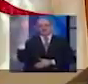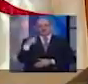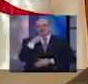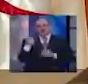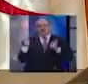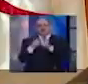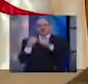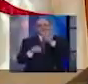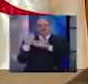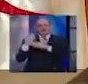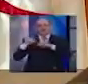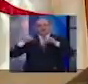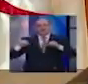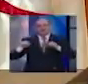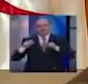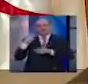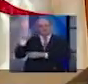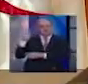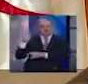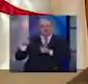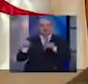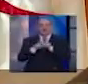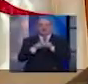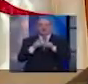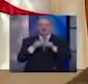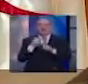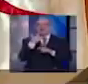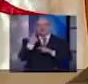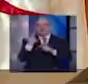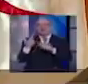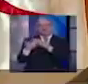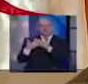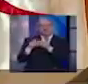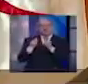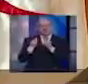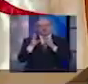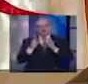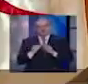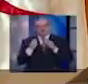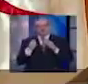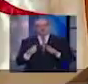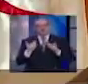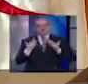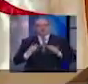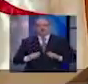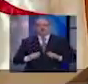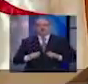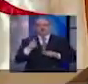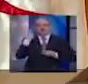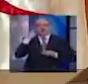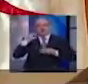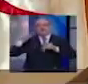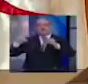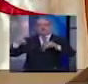C'est du populisme, Yannès. Ça c'est du populisme. Le PDG d'Algérie, d'abord il n'aurait jamais dû être PDG. Deuxièmement, il aurait dû être